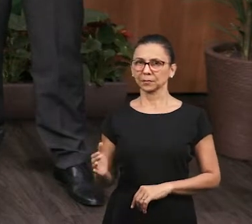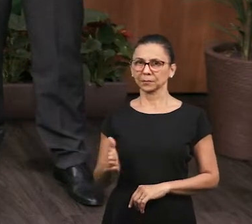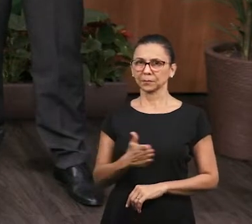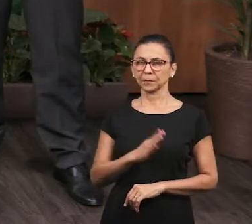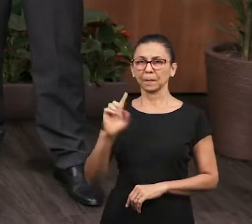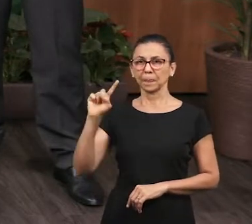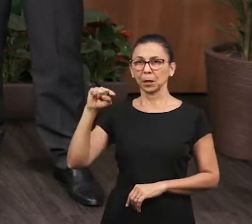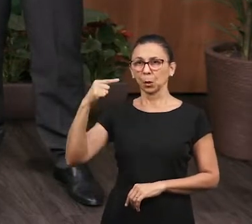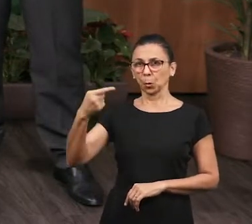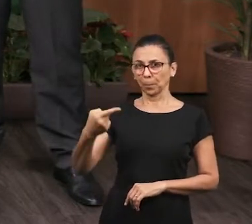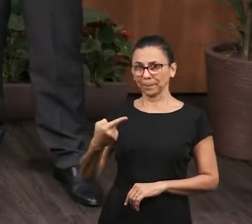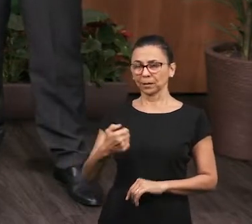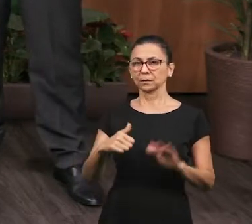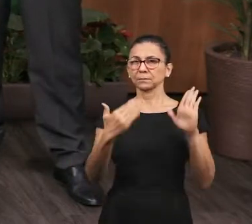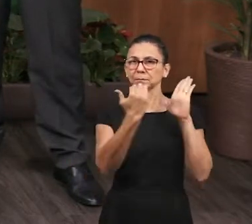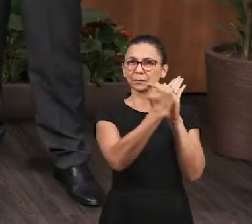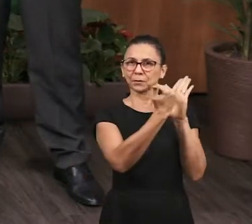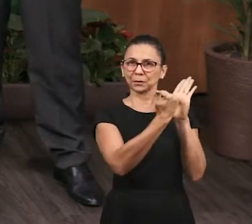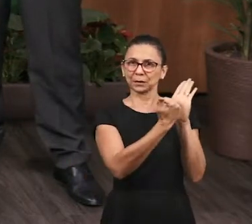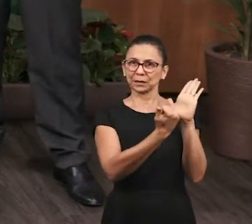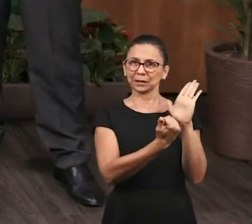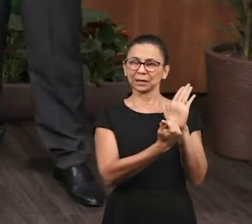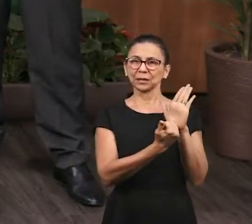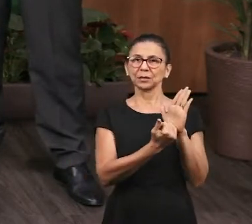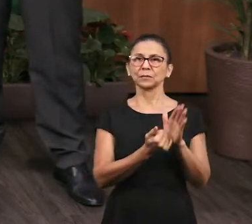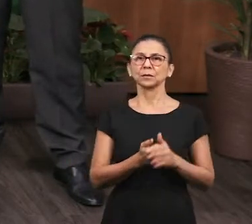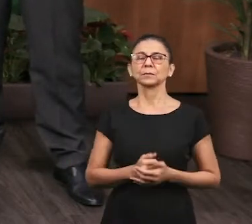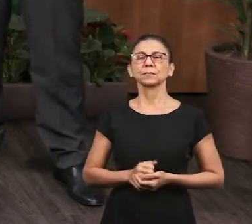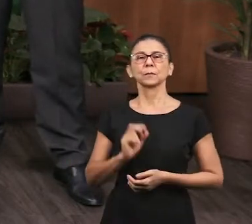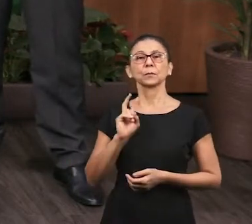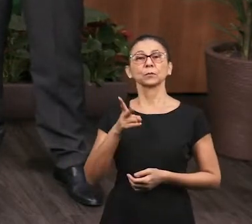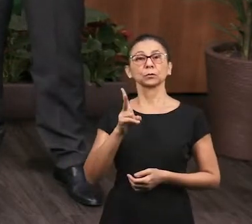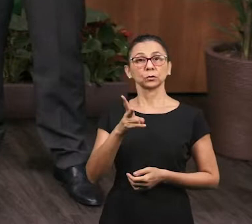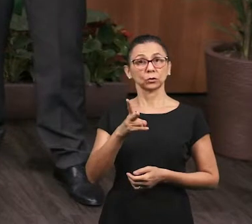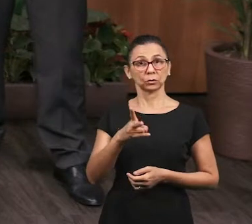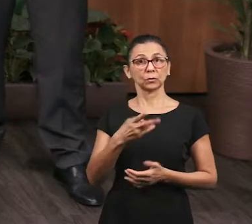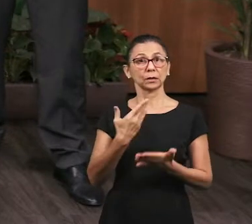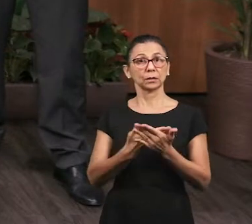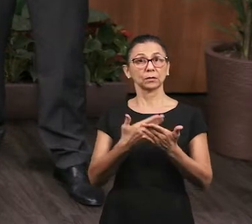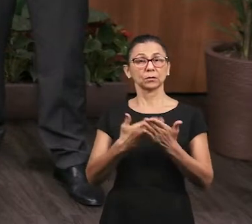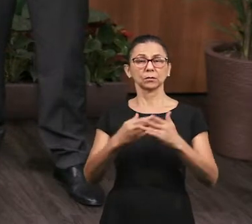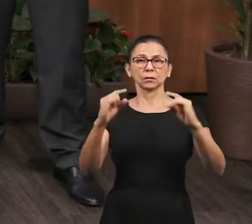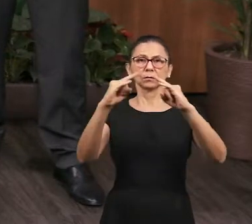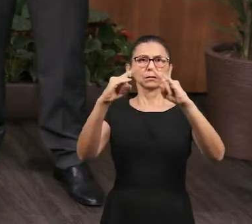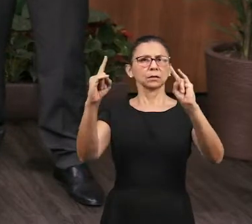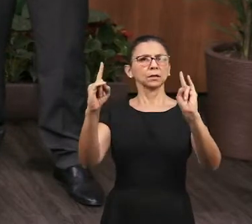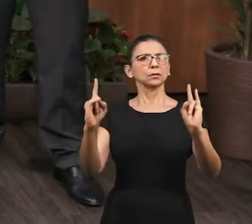следующей передаче мы продолжим изучать скинию,